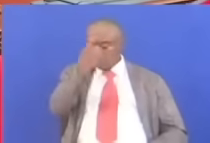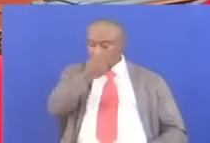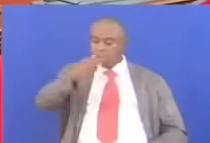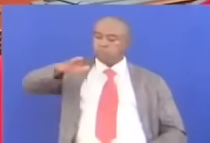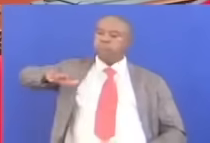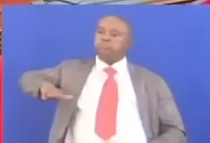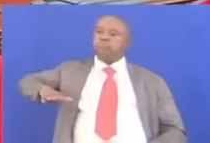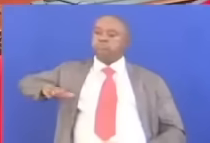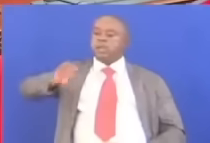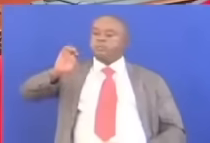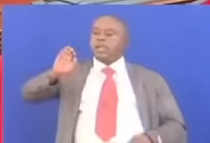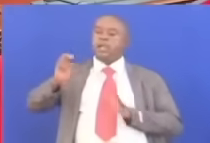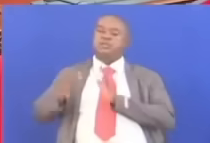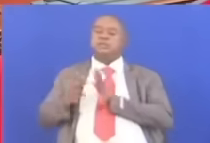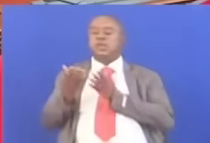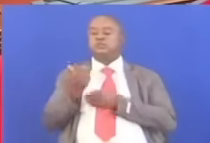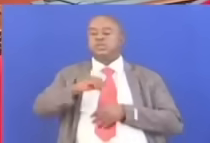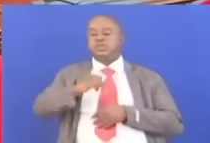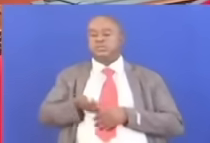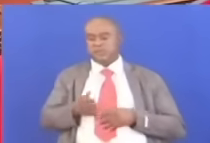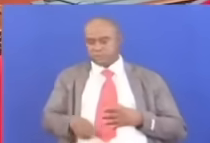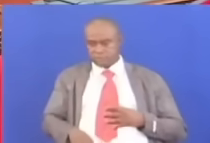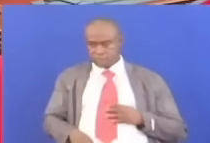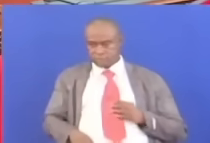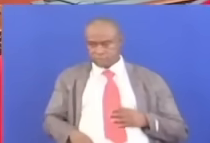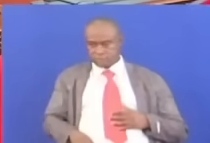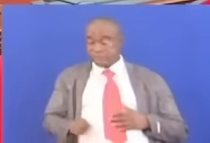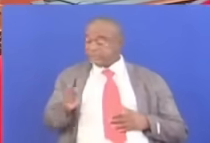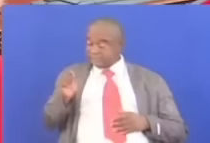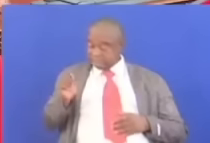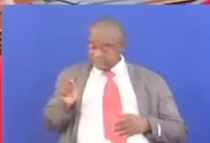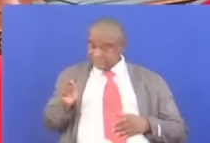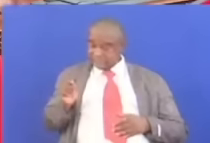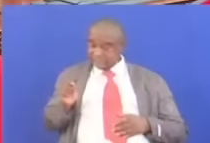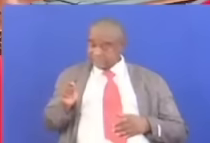lile gari laka zaidi ya miaka saba liri kibali meshi spika tunisha